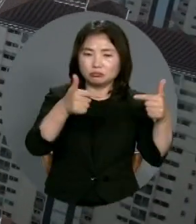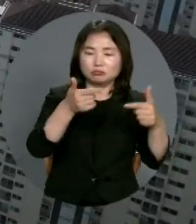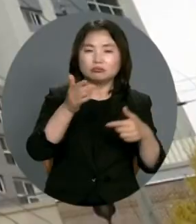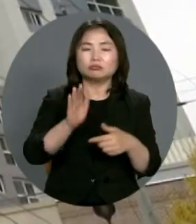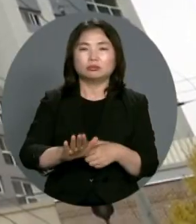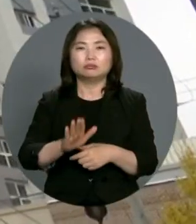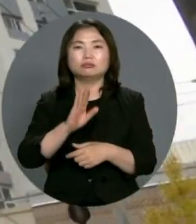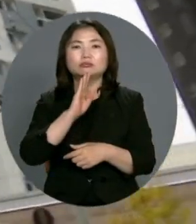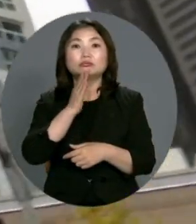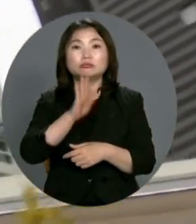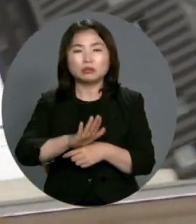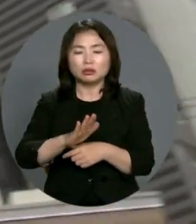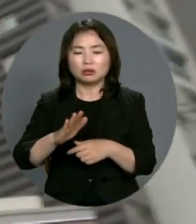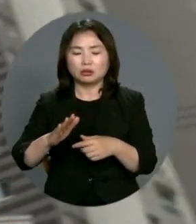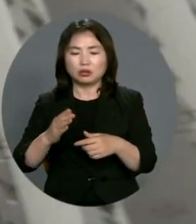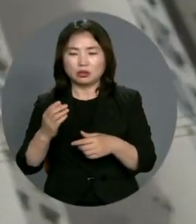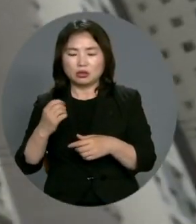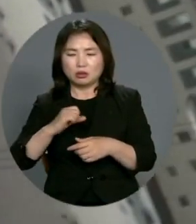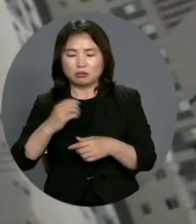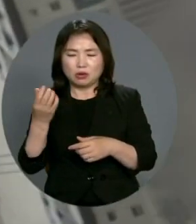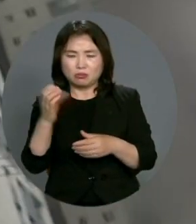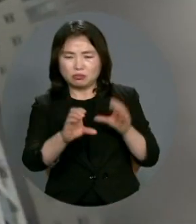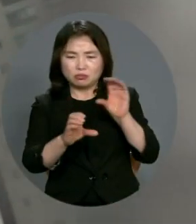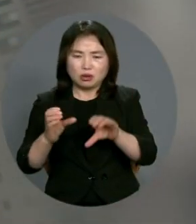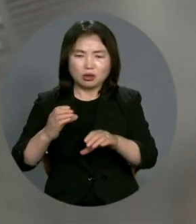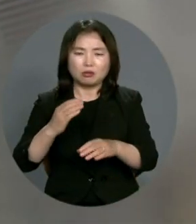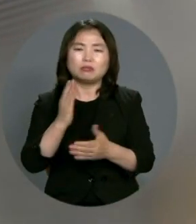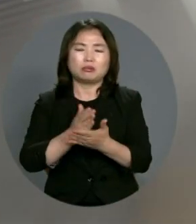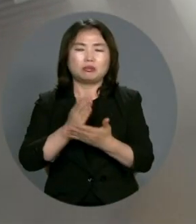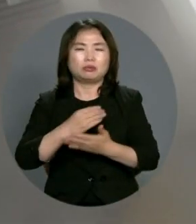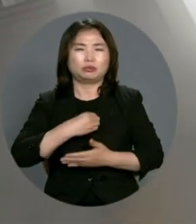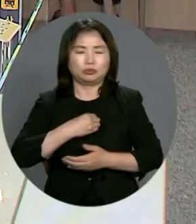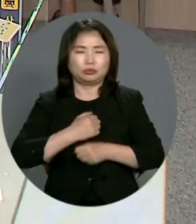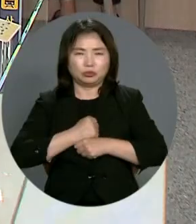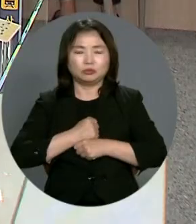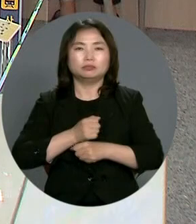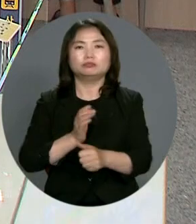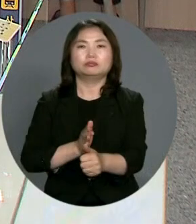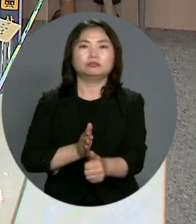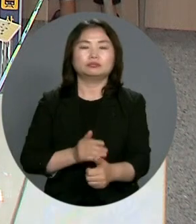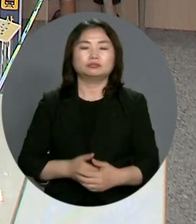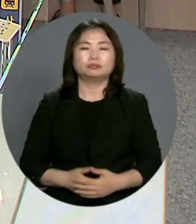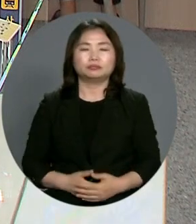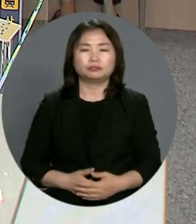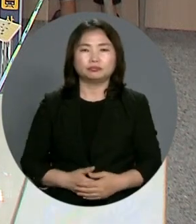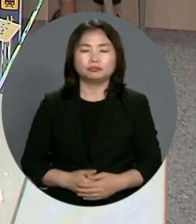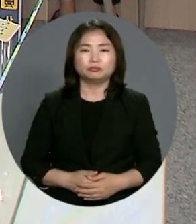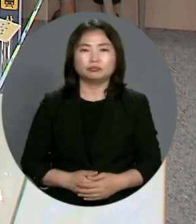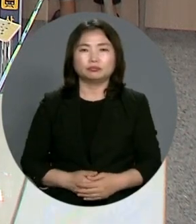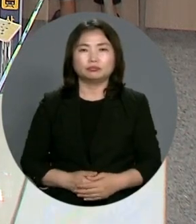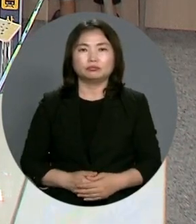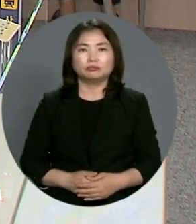있지만 현시점에서 무리한 투자는 위험하다고 조언하고 있습니다 MBC 뉴스 신병철입니다